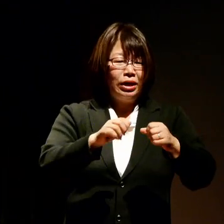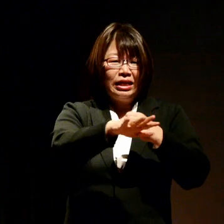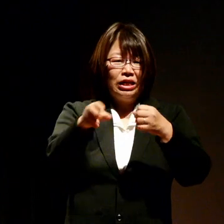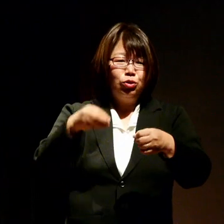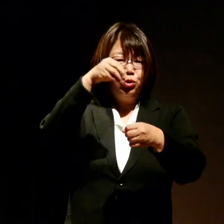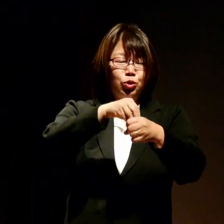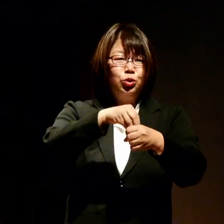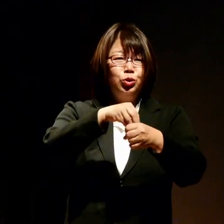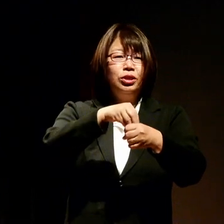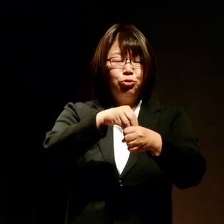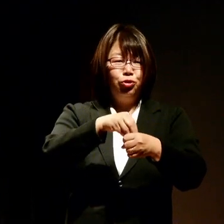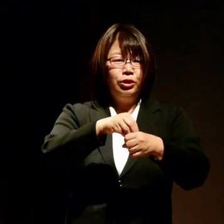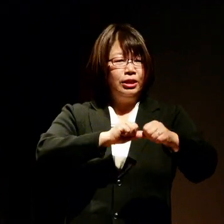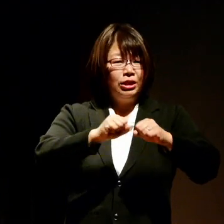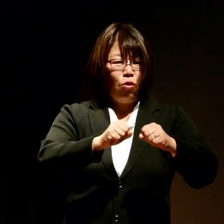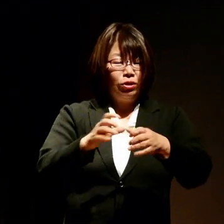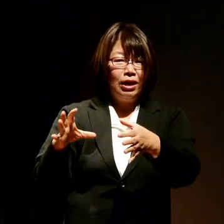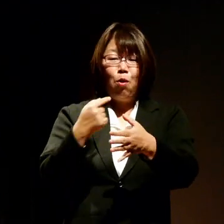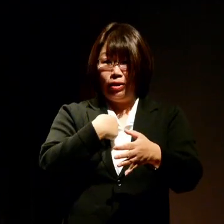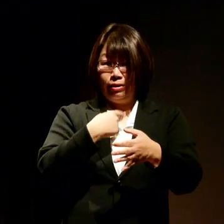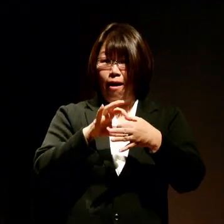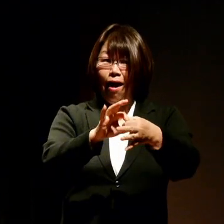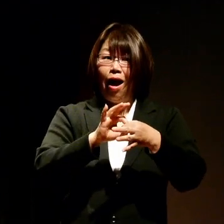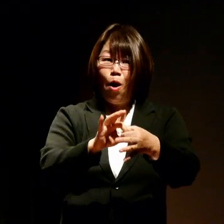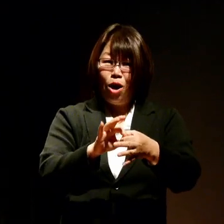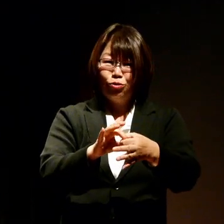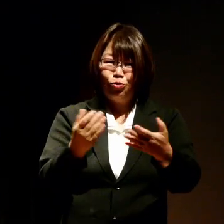開発と普及に関わることになりました。